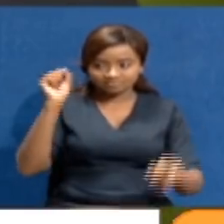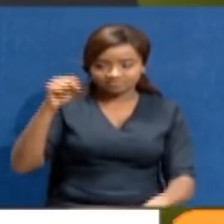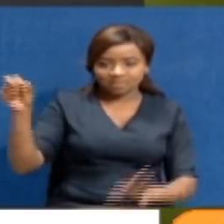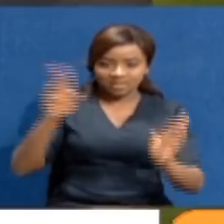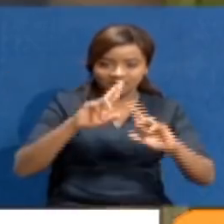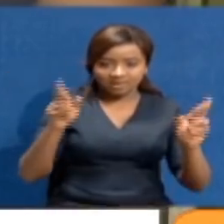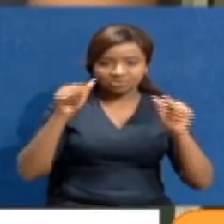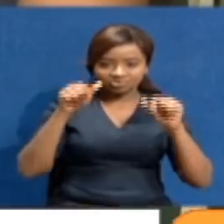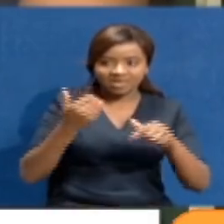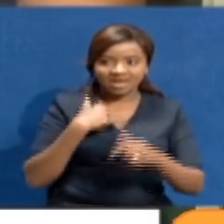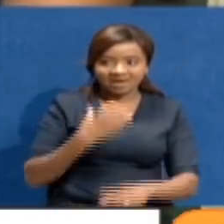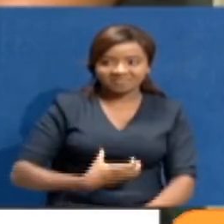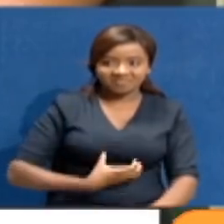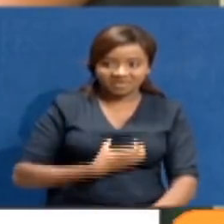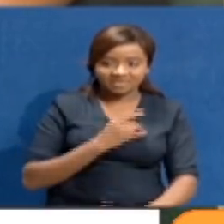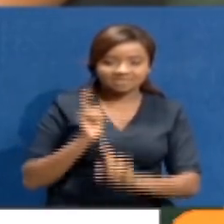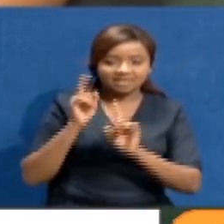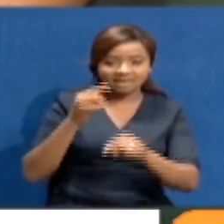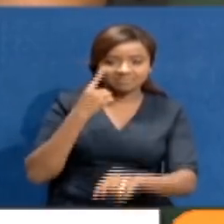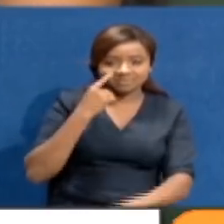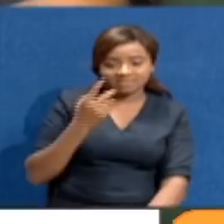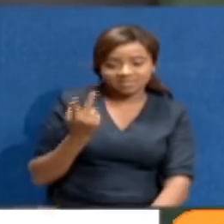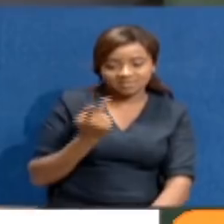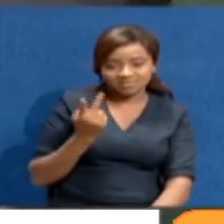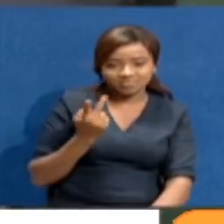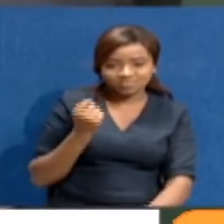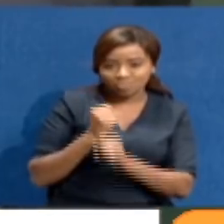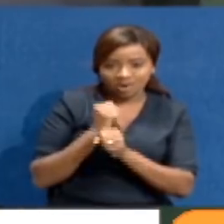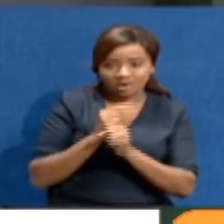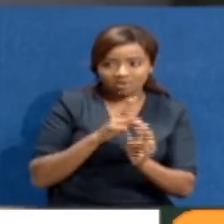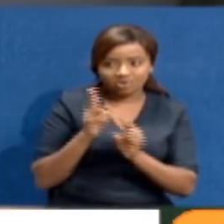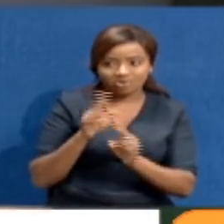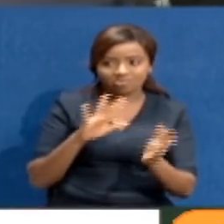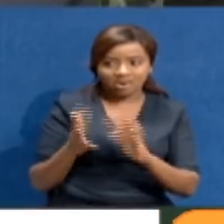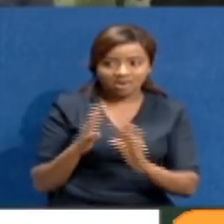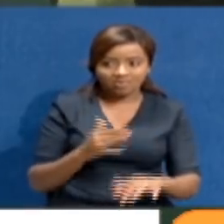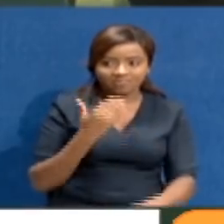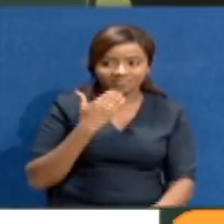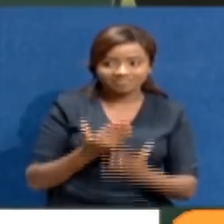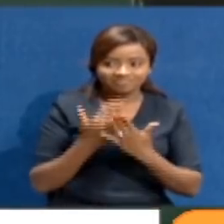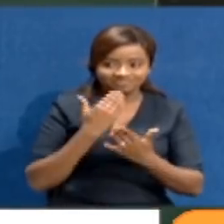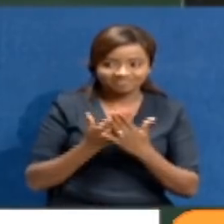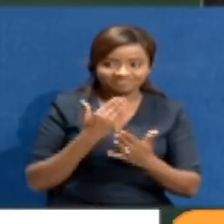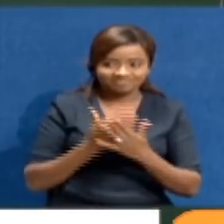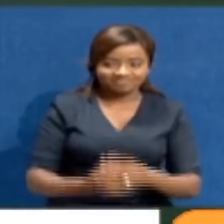tayari. Leo niko na wageni wamekuja kuona ile kazi tunafanya hapa. Karibu. Asante.